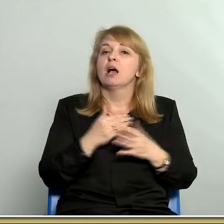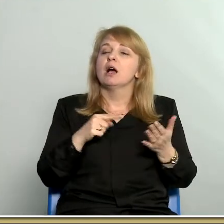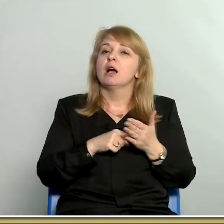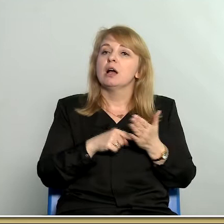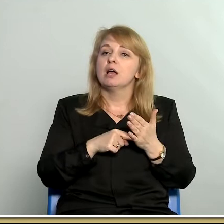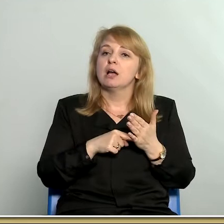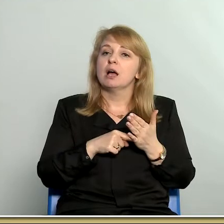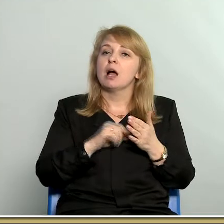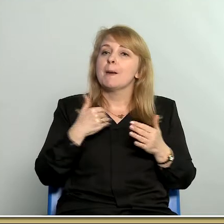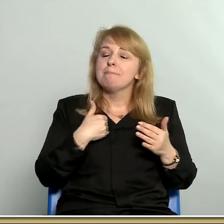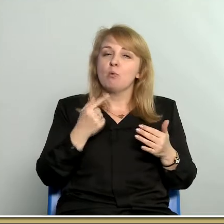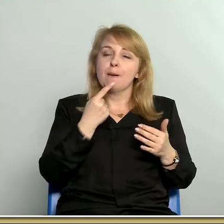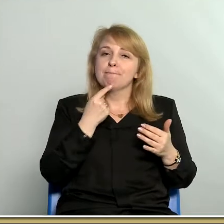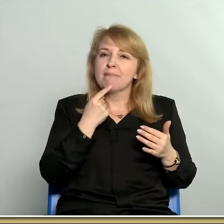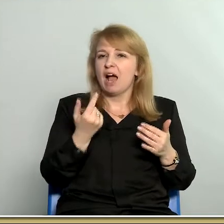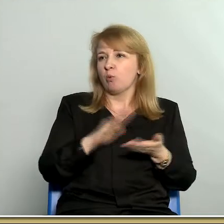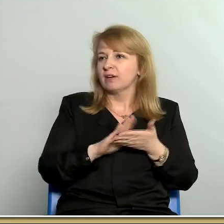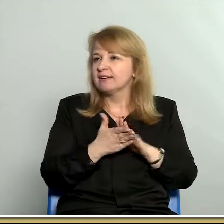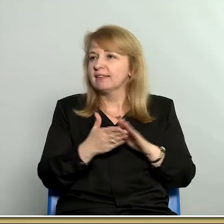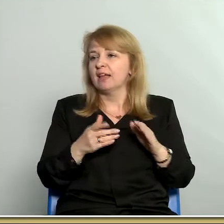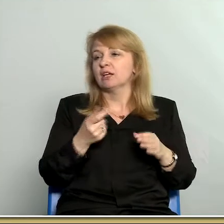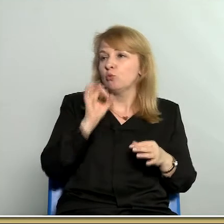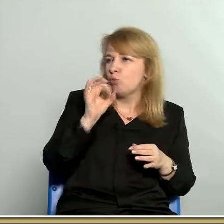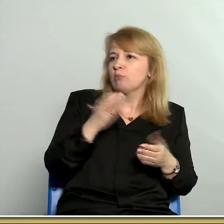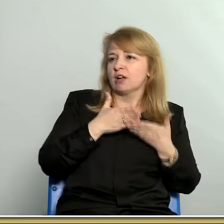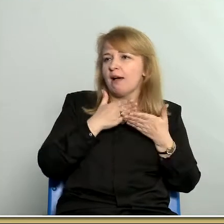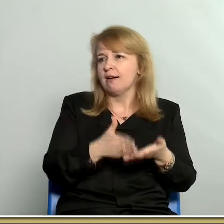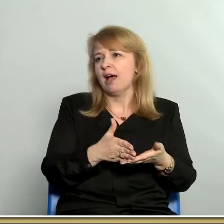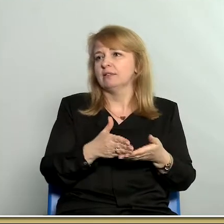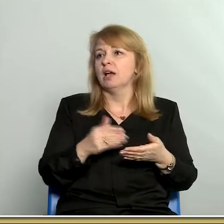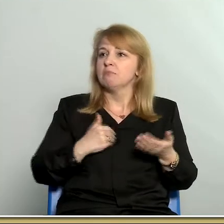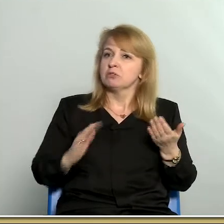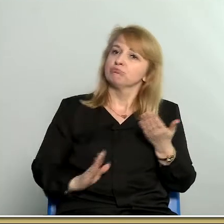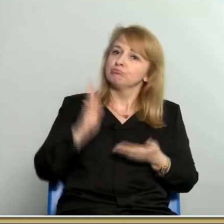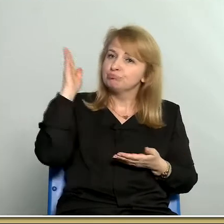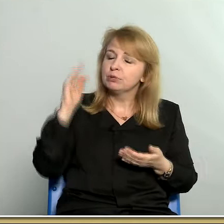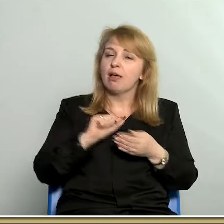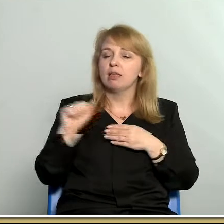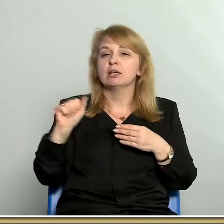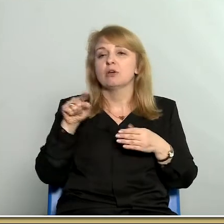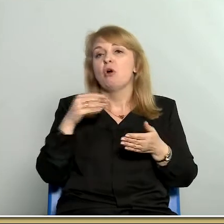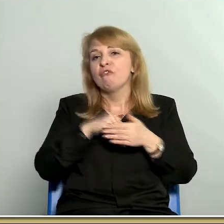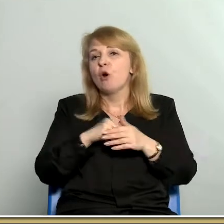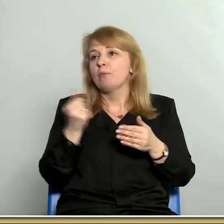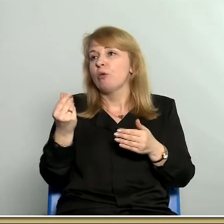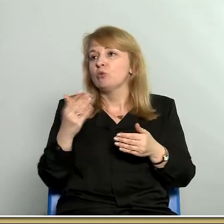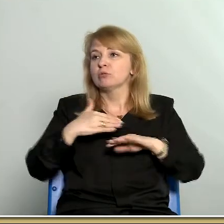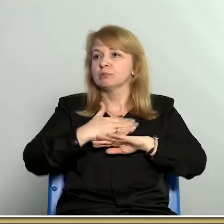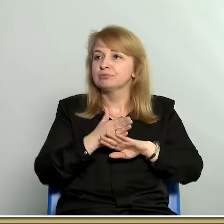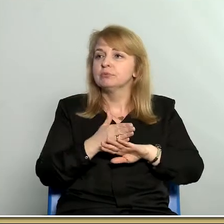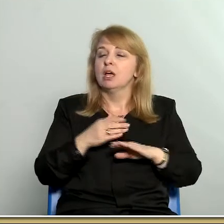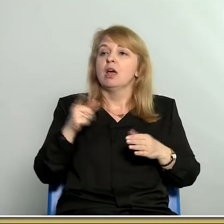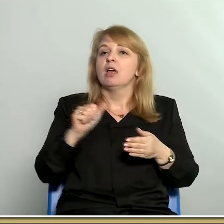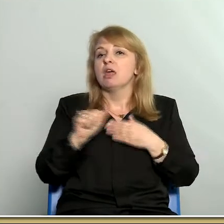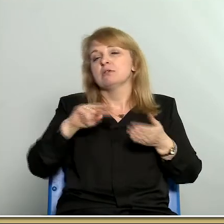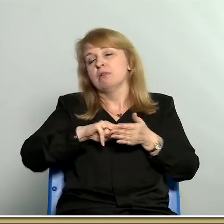mała zawodność rynku, tam, gdzie będą sobie dobrze radzić, nie będą ryzykowne przedsięwzięcia, oczywiście połowa alokacji planujemy, taki